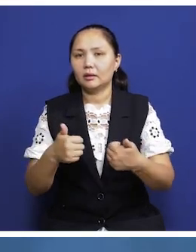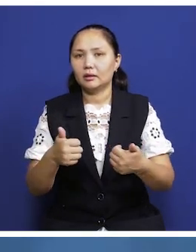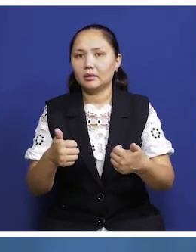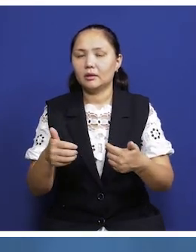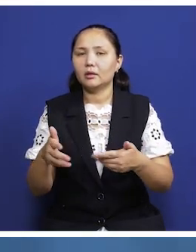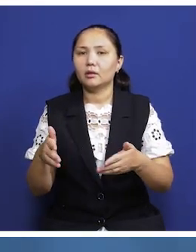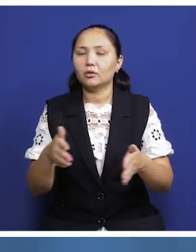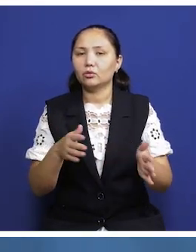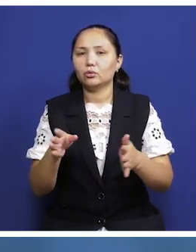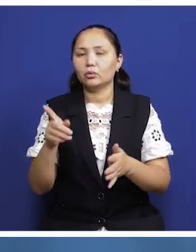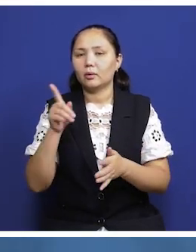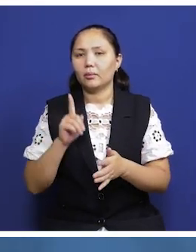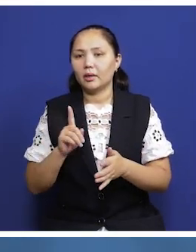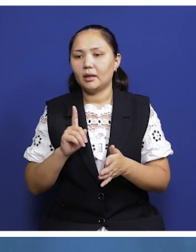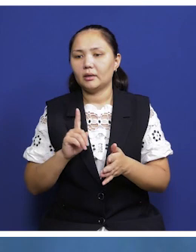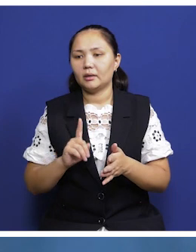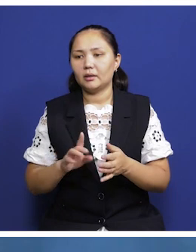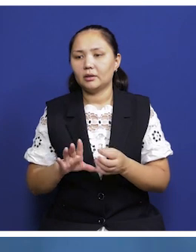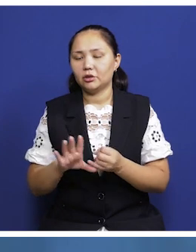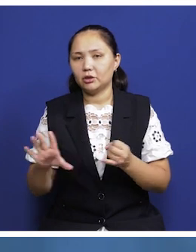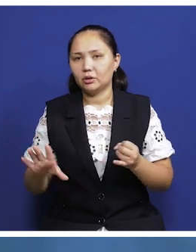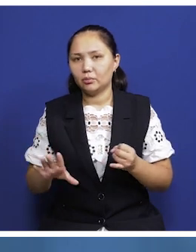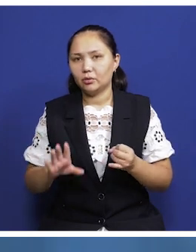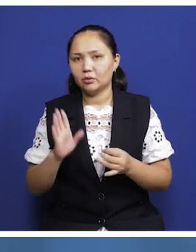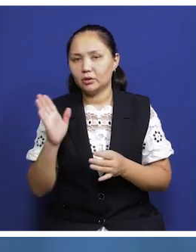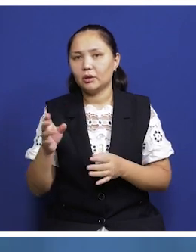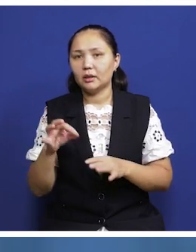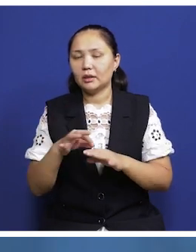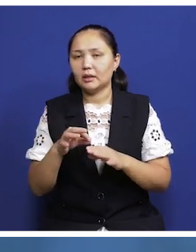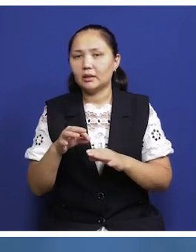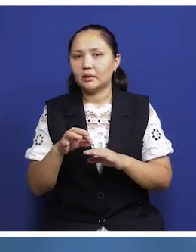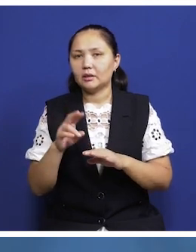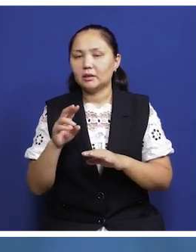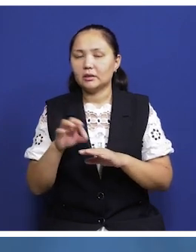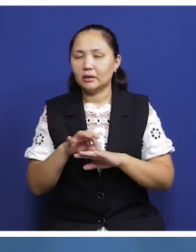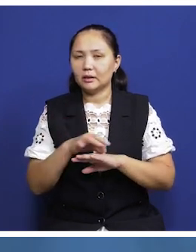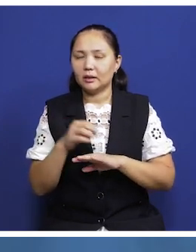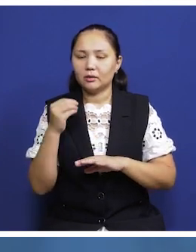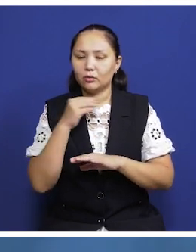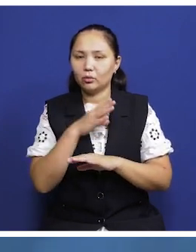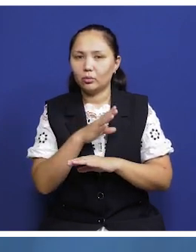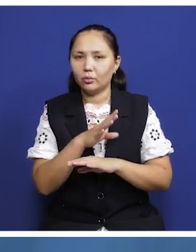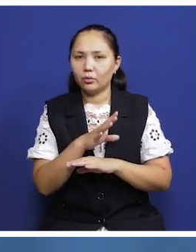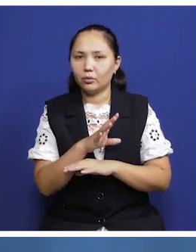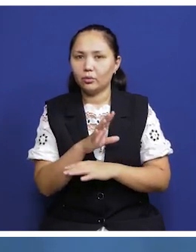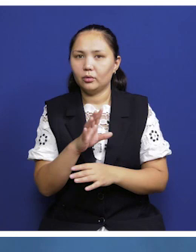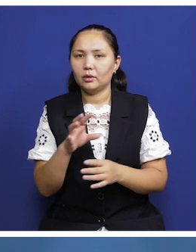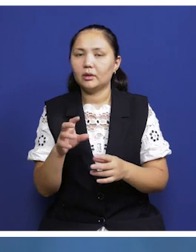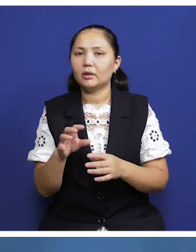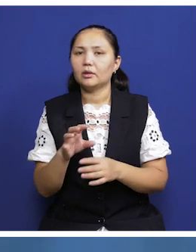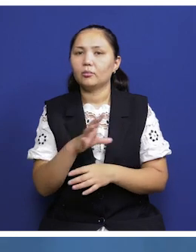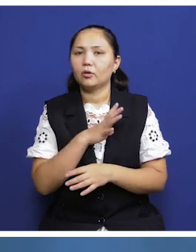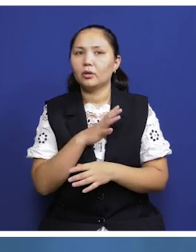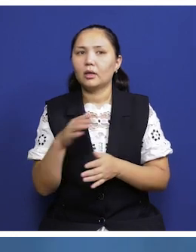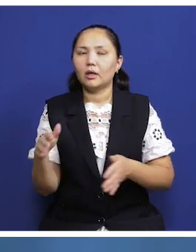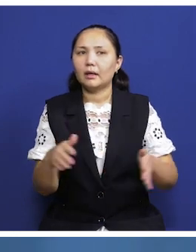жағдай болып, сосын шіркейдің көбеюіне әсер беріп отыр. Ол Көксарайда біраз су жылып, анау неге